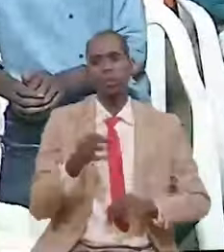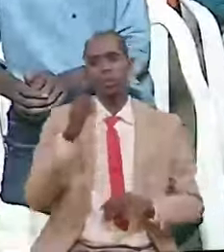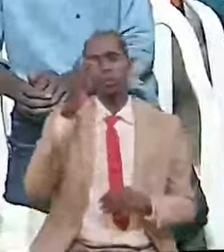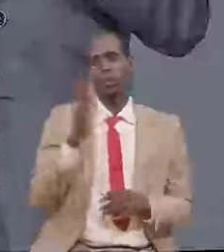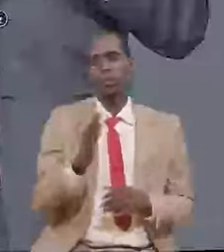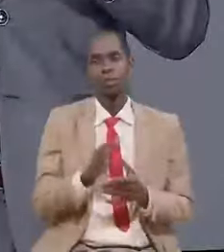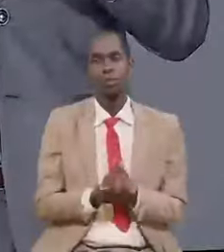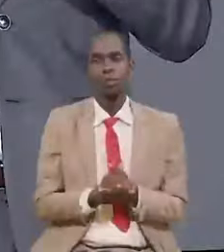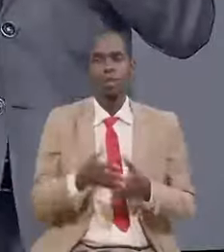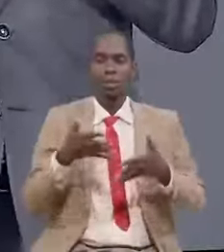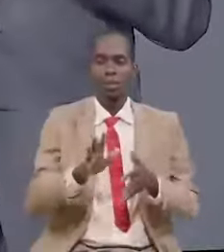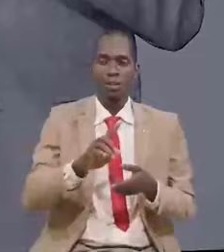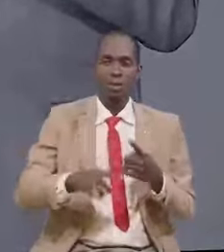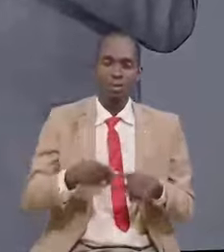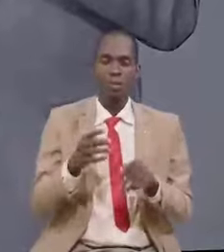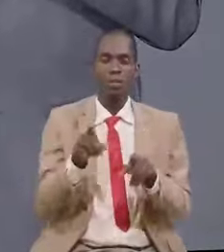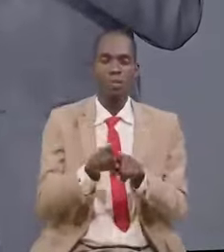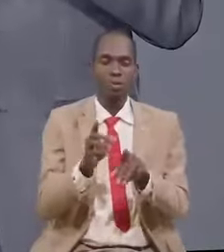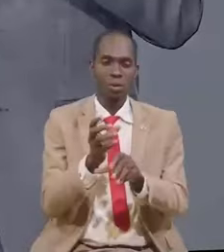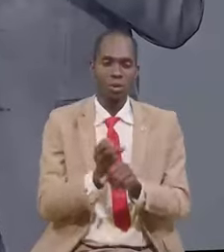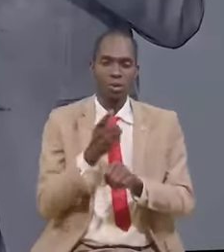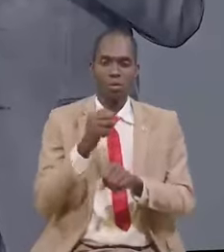qu'ils reçoivent la touche de Dieu.